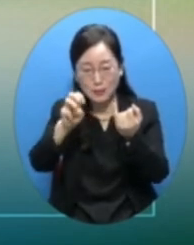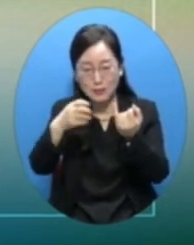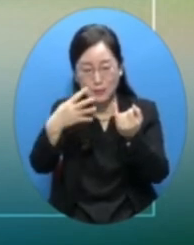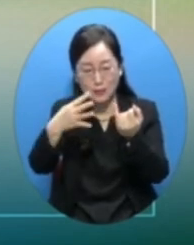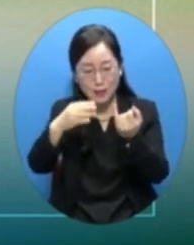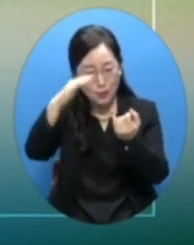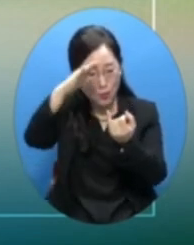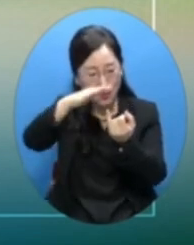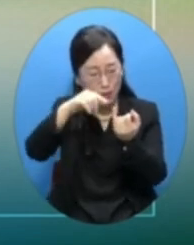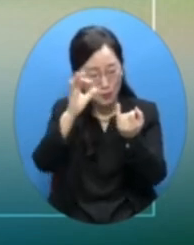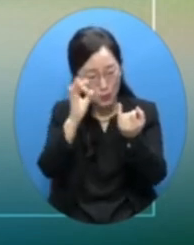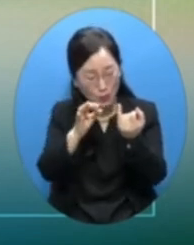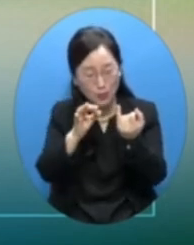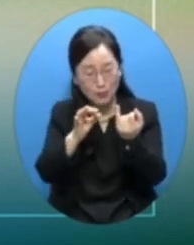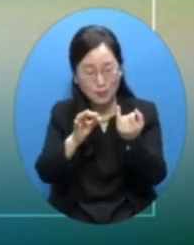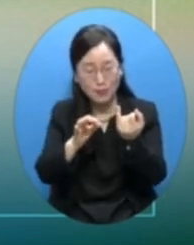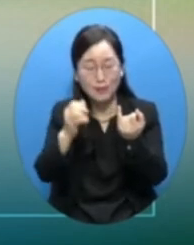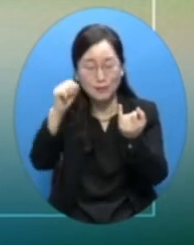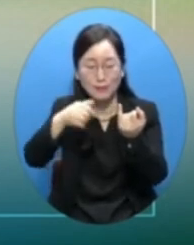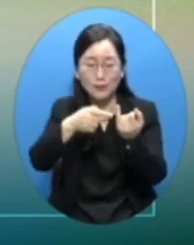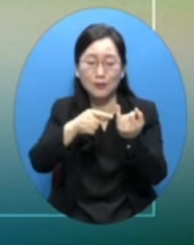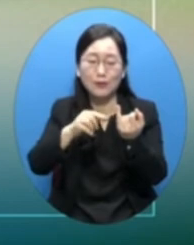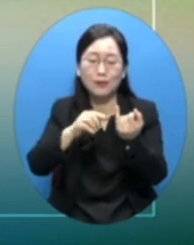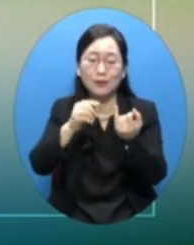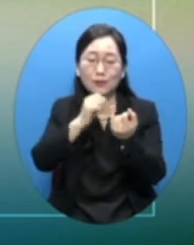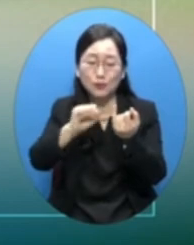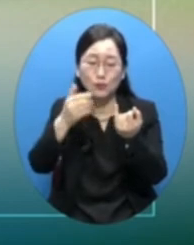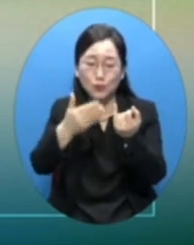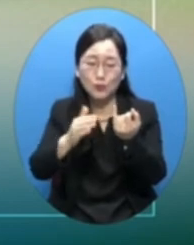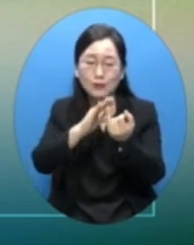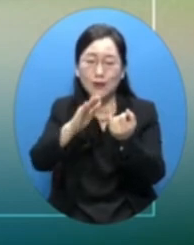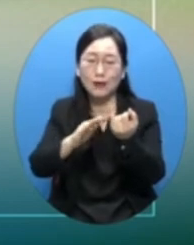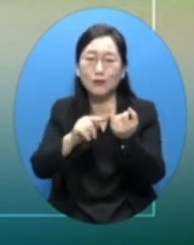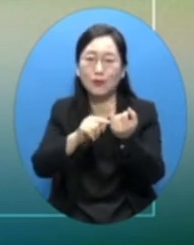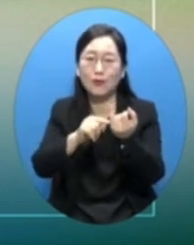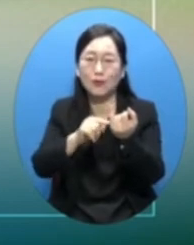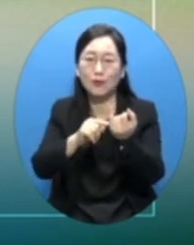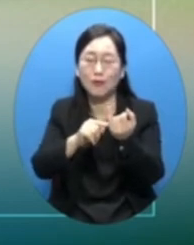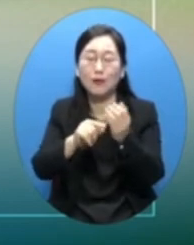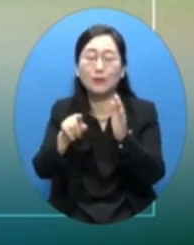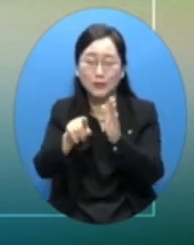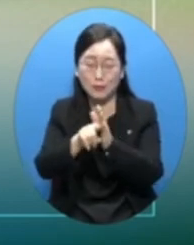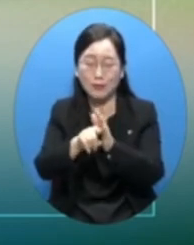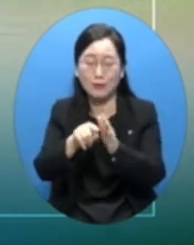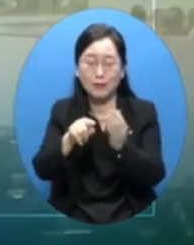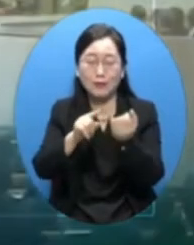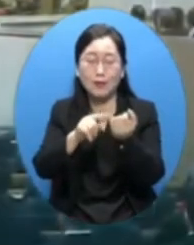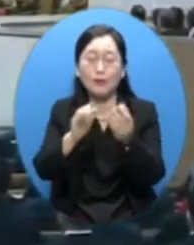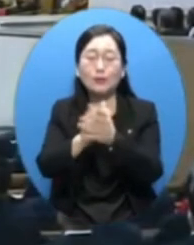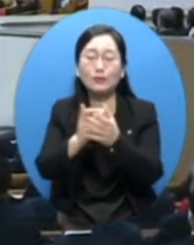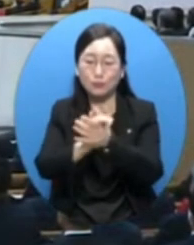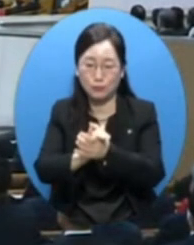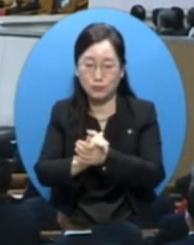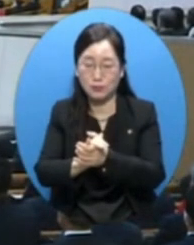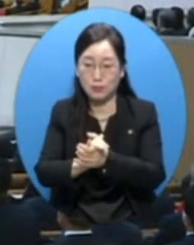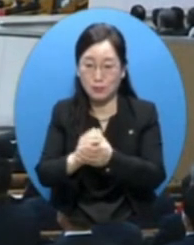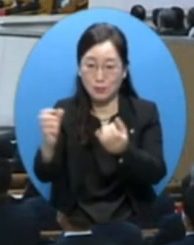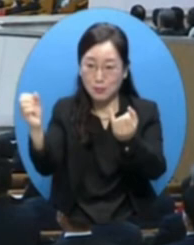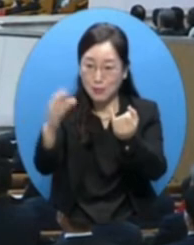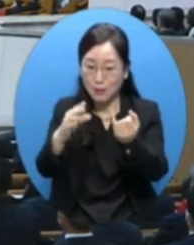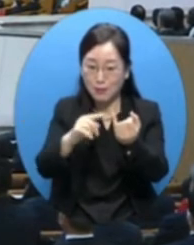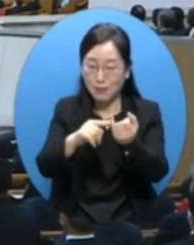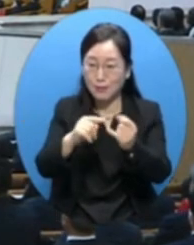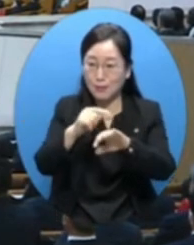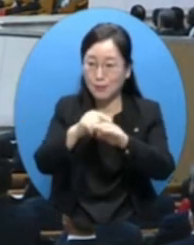들으시고 응답하셨습니다. 애야, 내가 너를 용서하고 사랑하고 믿는단다. 내가 너의 친구란다. 그 순간 그의 절망은